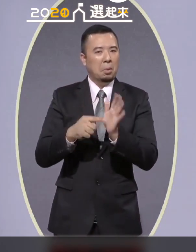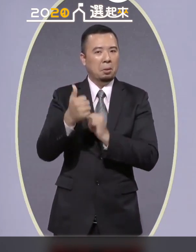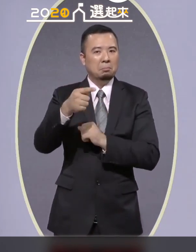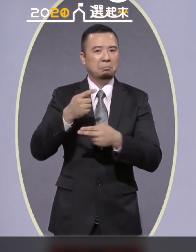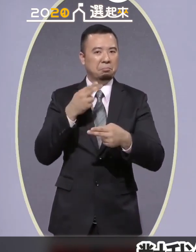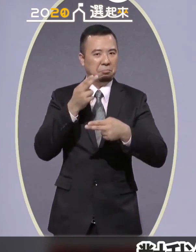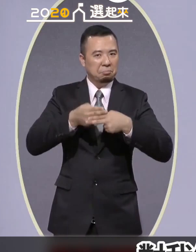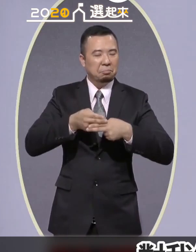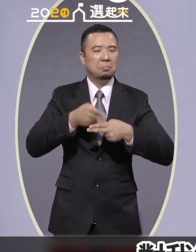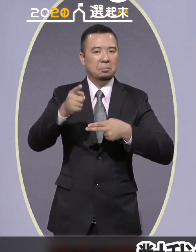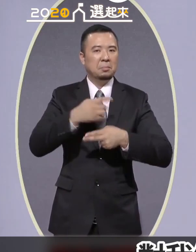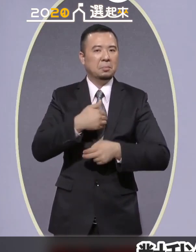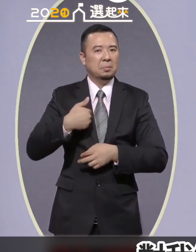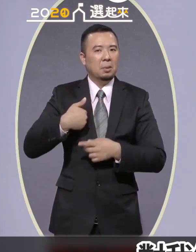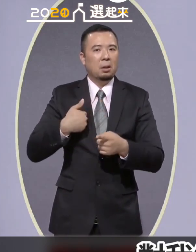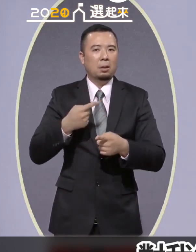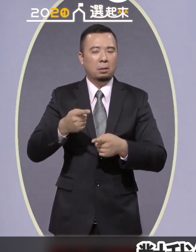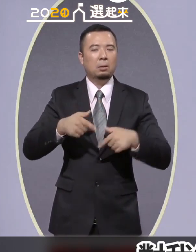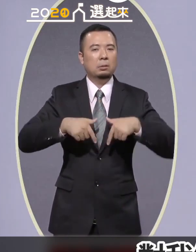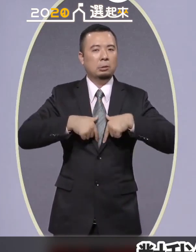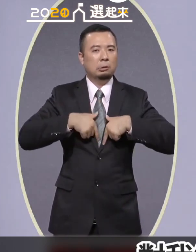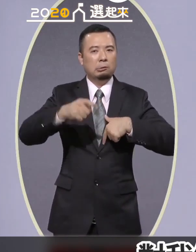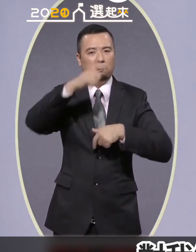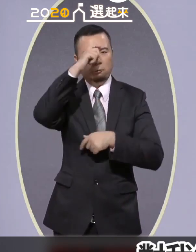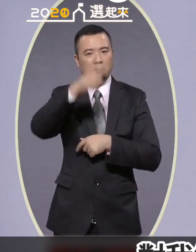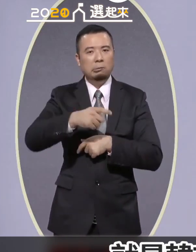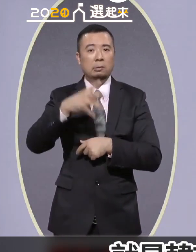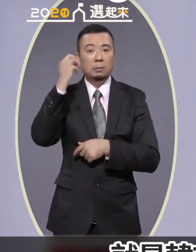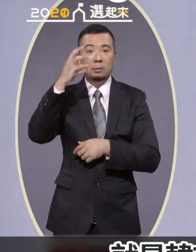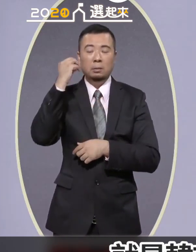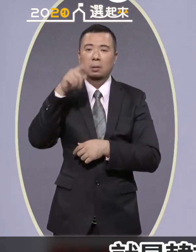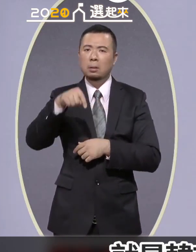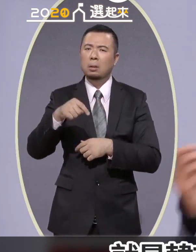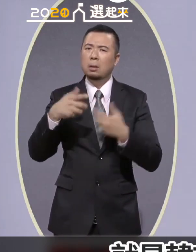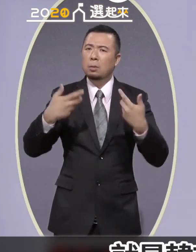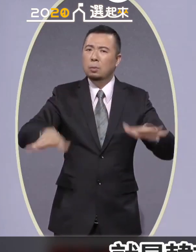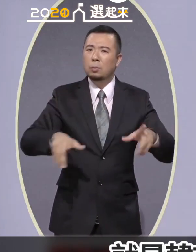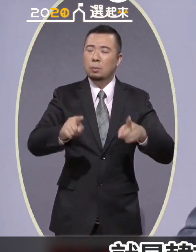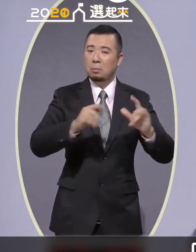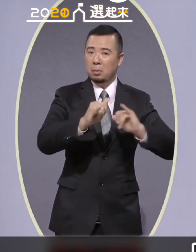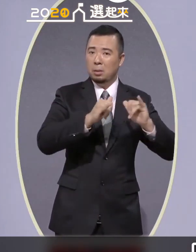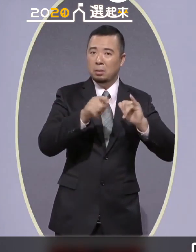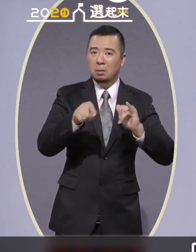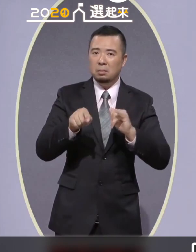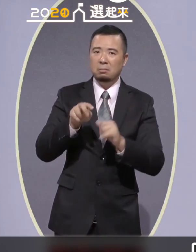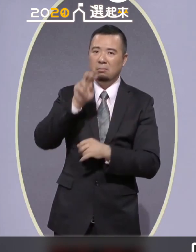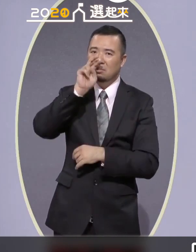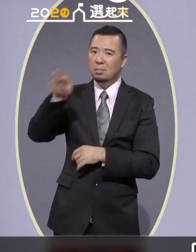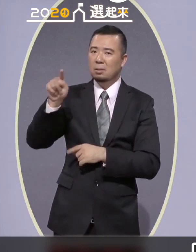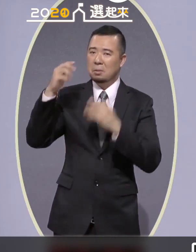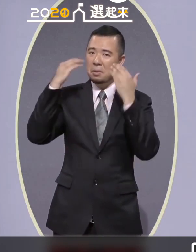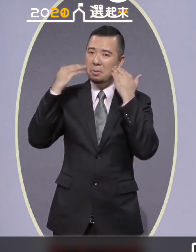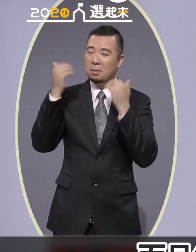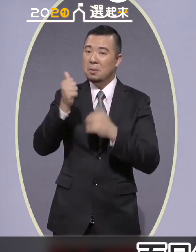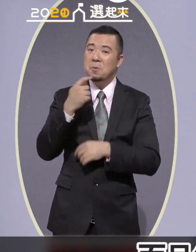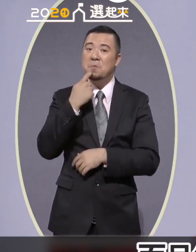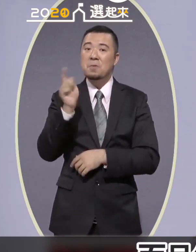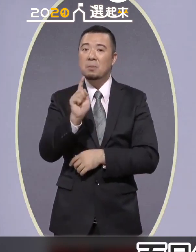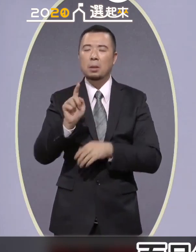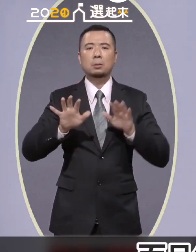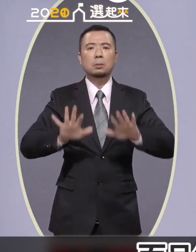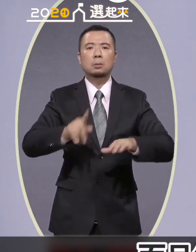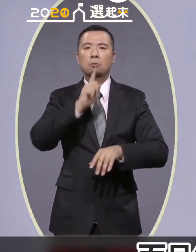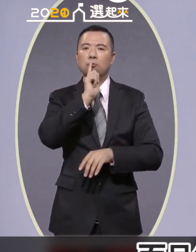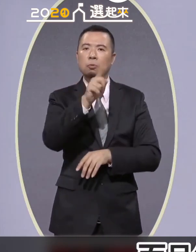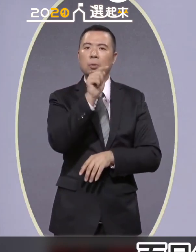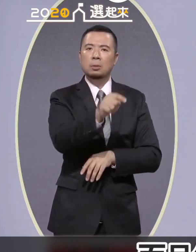多的选民对我们韩市长有很大的疑虑，就是韩市长常常今天说了一件事，明天就把它否认掉了，而且他的立